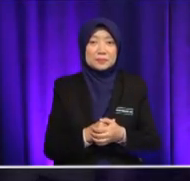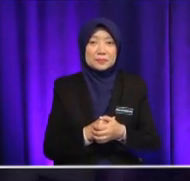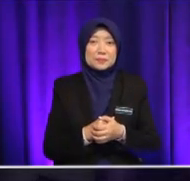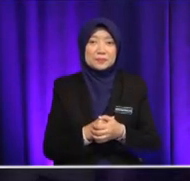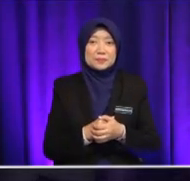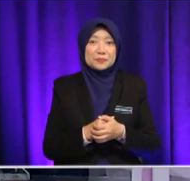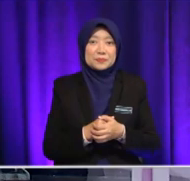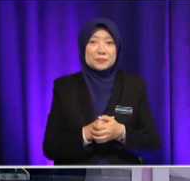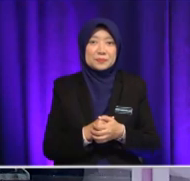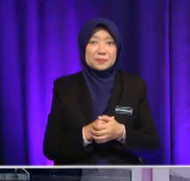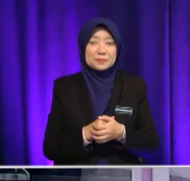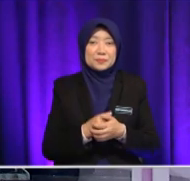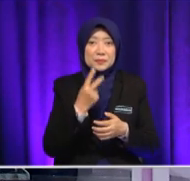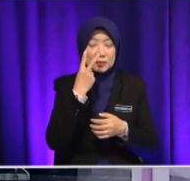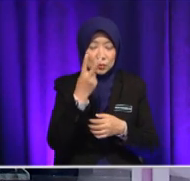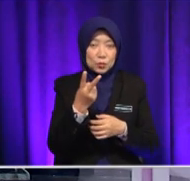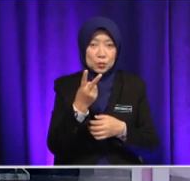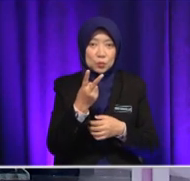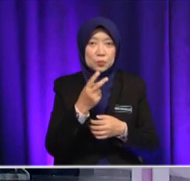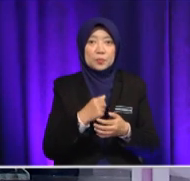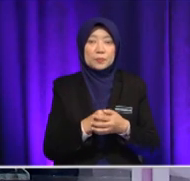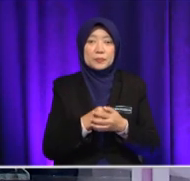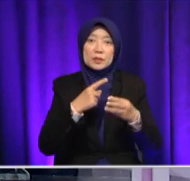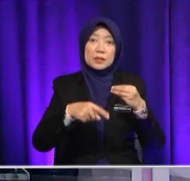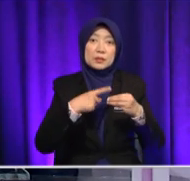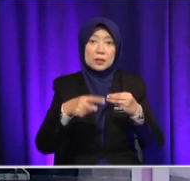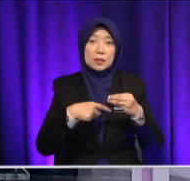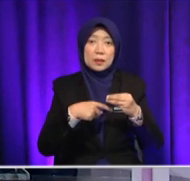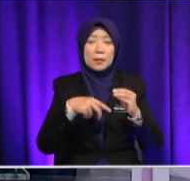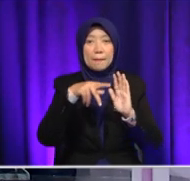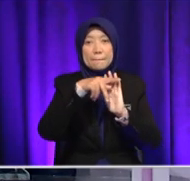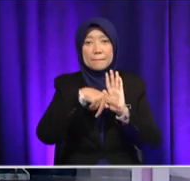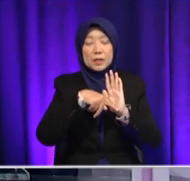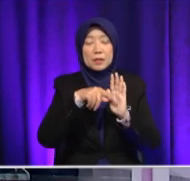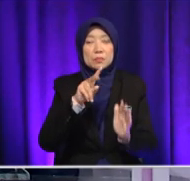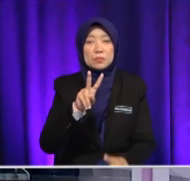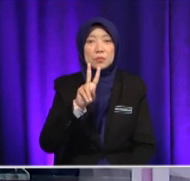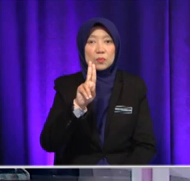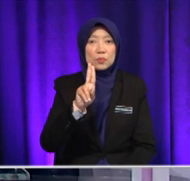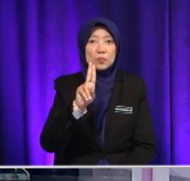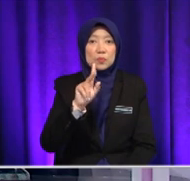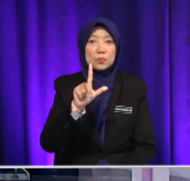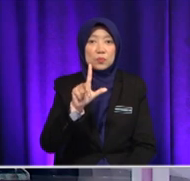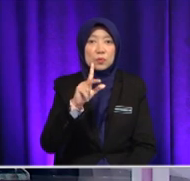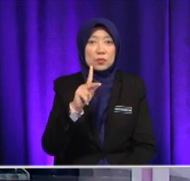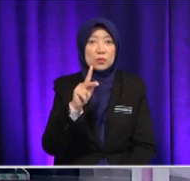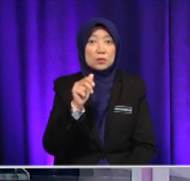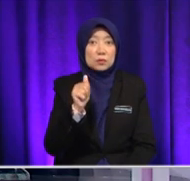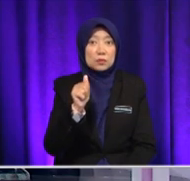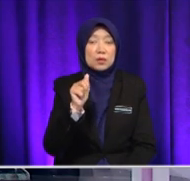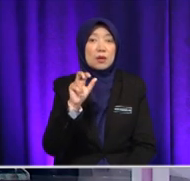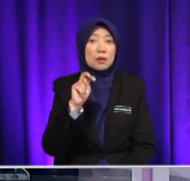kita tengok yang seterusnya adalah berkenaan dengan penvulkanan getah. Penvulkanan getah